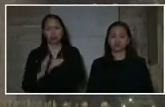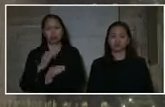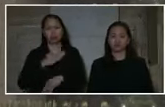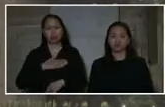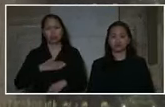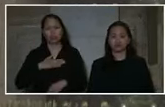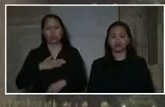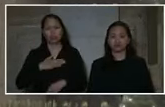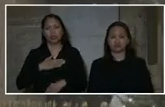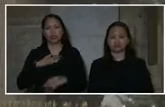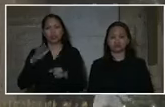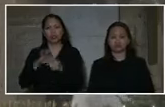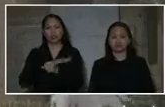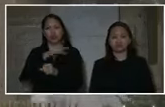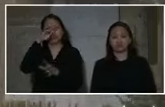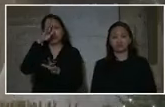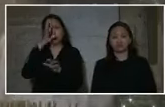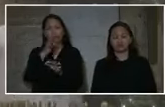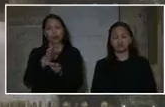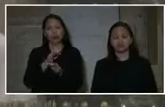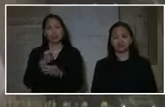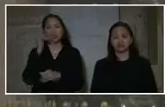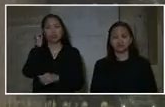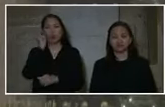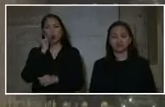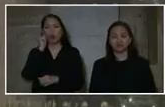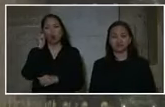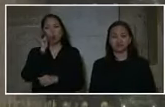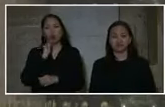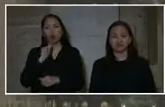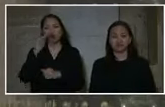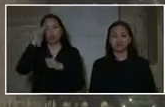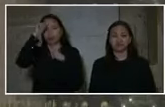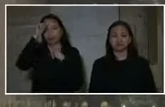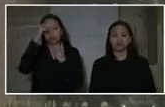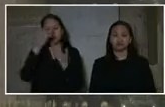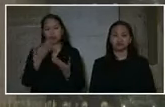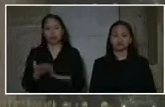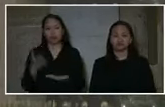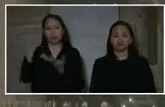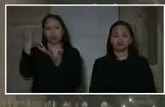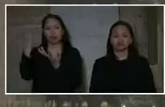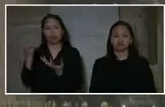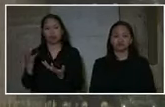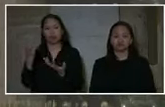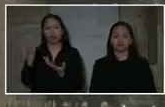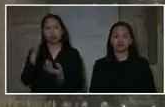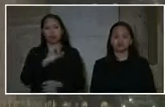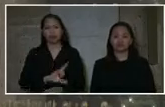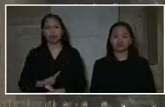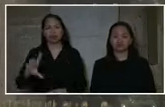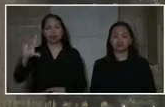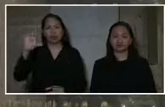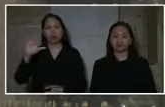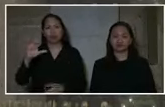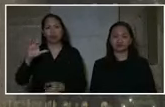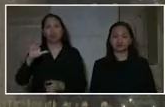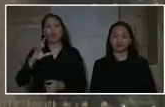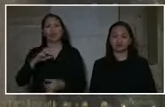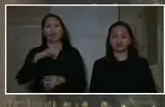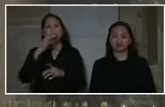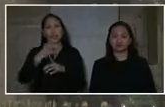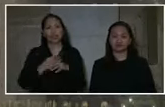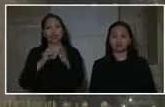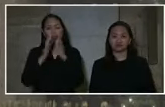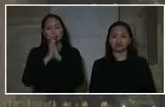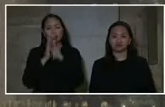ng pananampalataya, at laging handang tumupad sa kalooban ng Panginoon. Sa bawat kahilingan ng ating